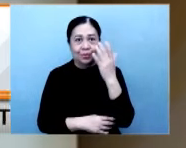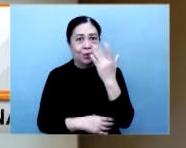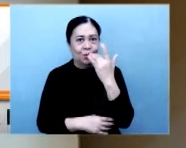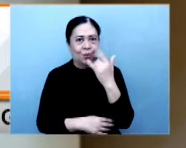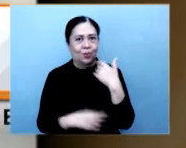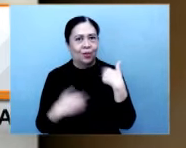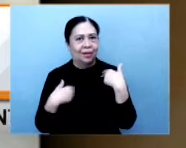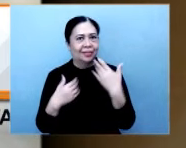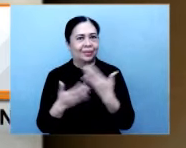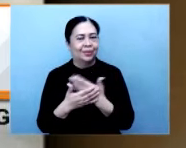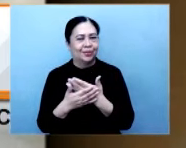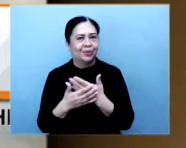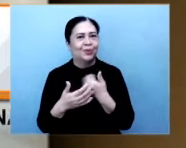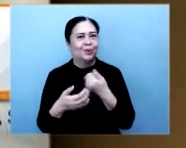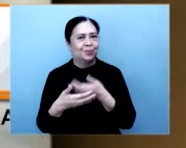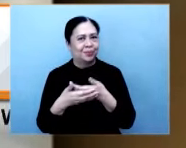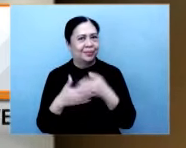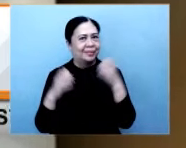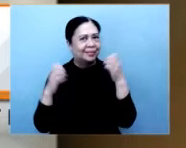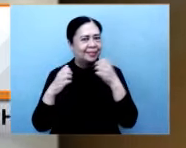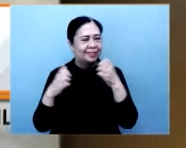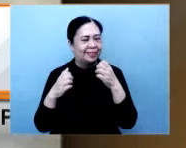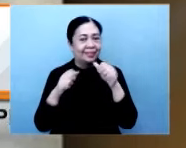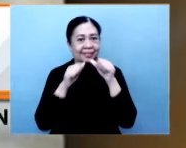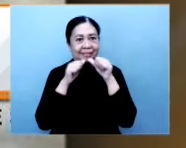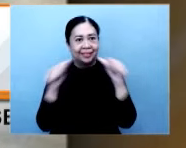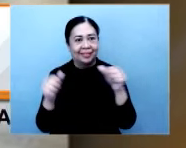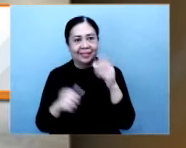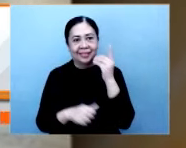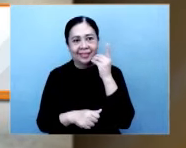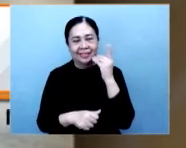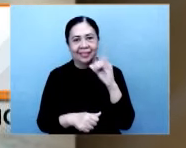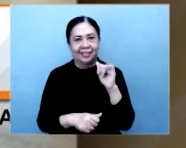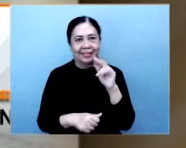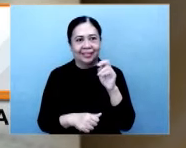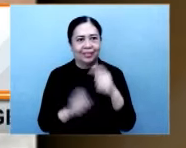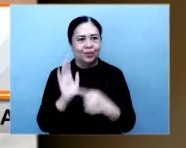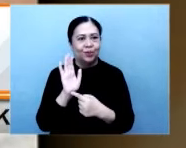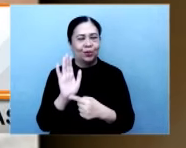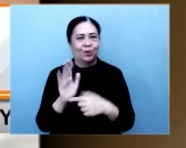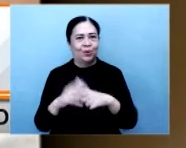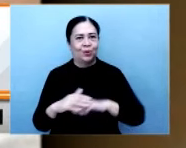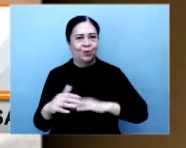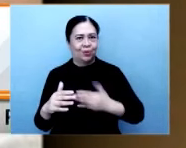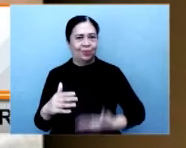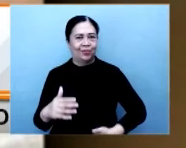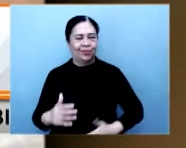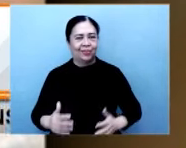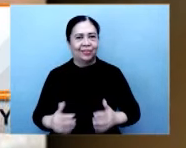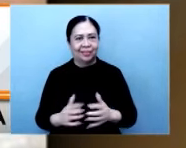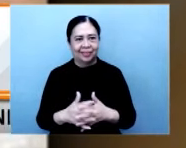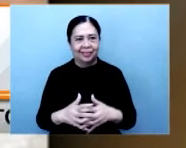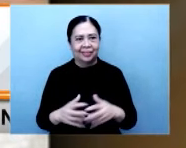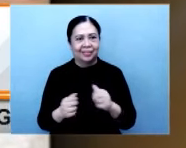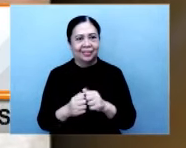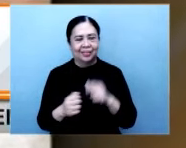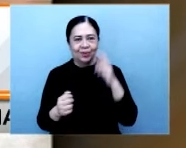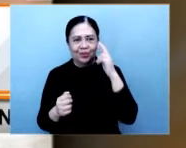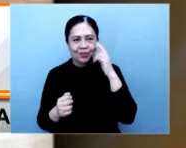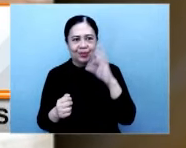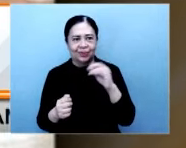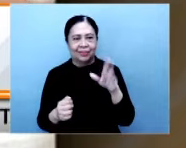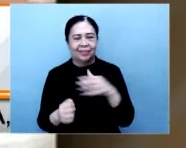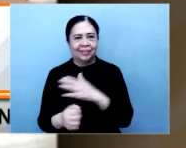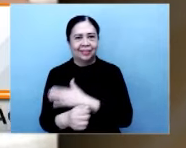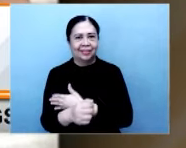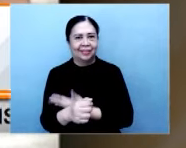bagong bundle of joy. Sa announcement ni Dayan, ipinakita niya ang kanyang baby bump kasama si Rodjun at ang kanilang